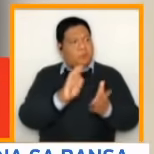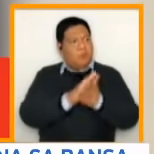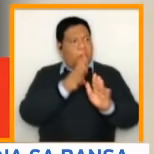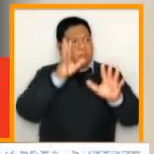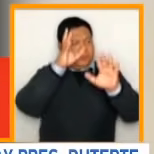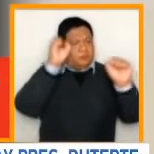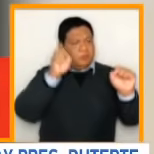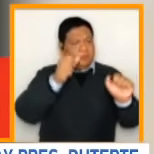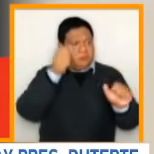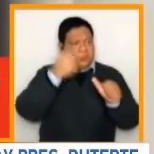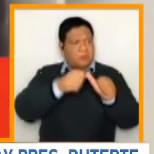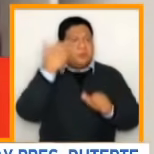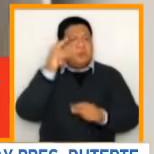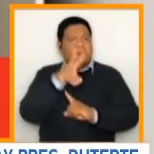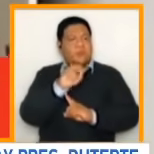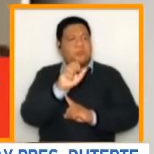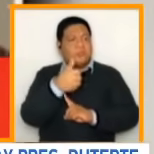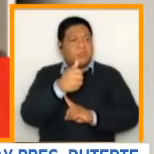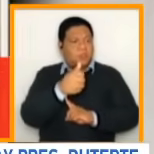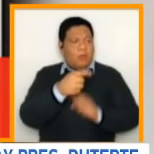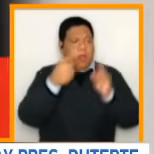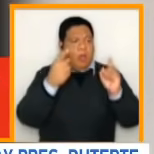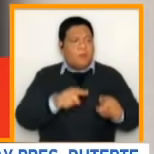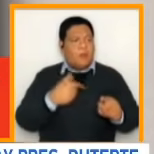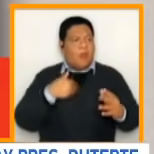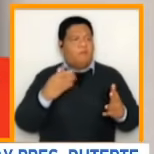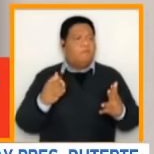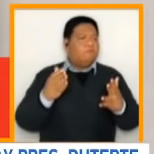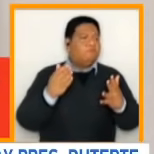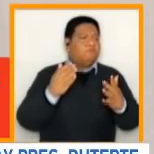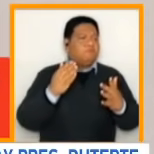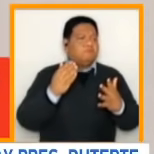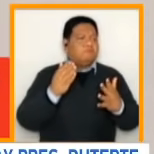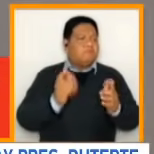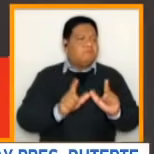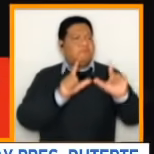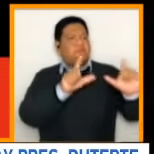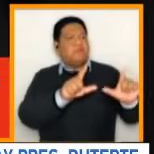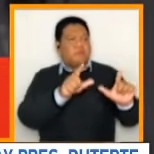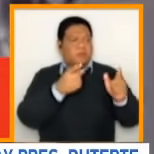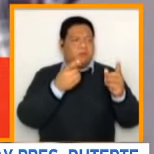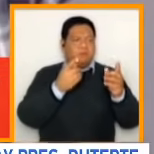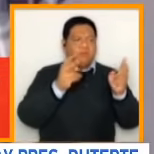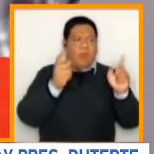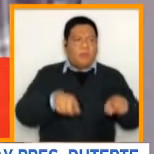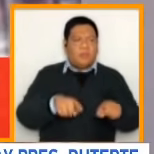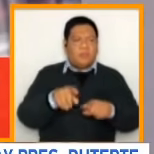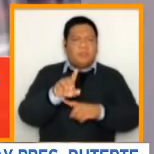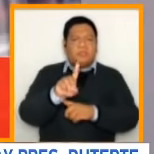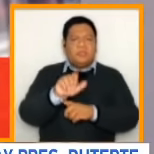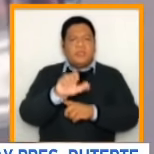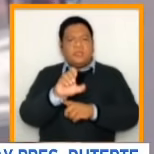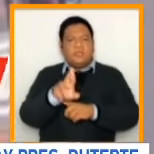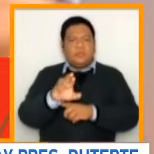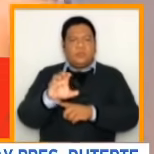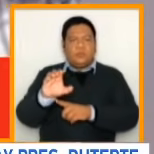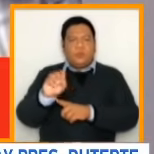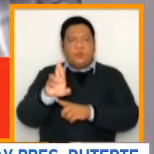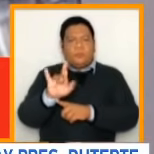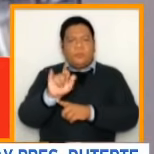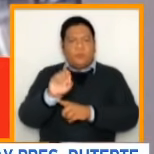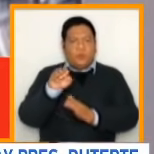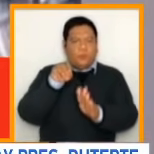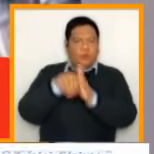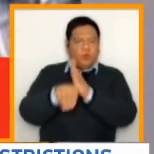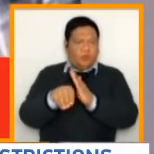2010 ay nagtago siya matapos akusahang mastermind sa Dacer Corbito double murder case. Ang alam ko kasi noong araw, pag naisyon ka